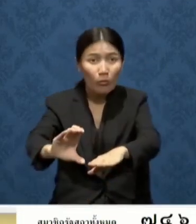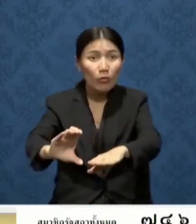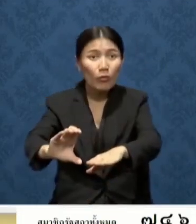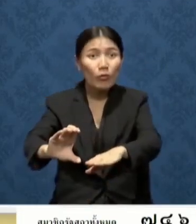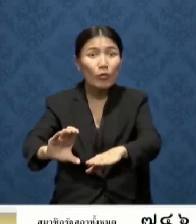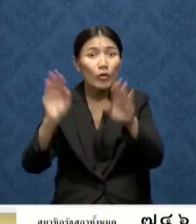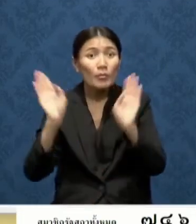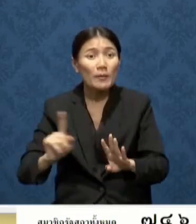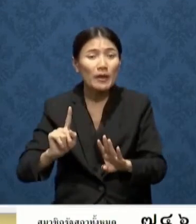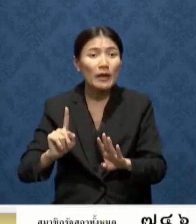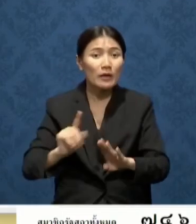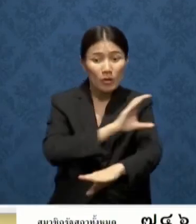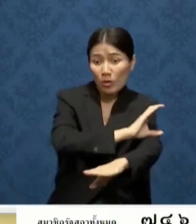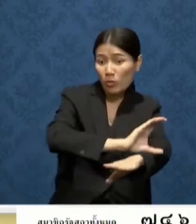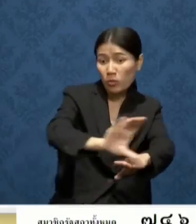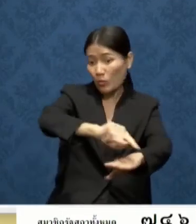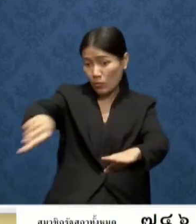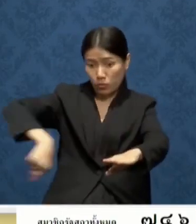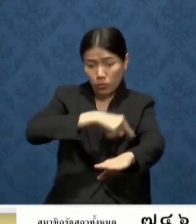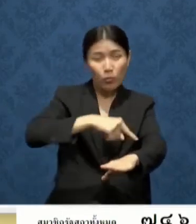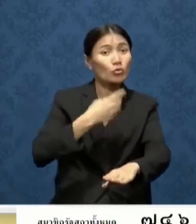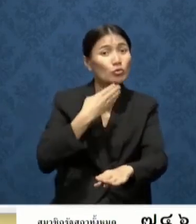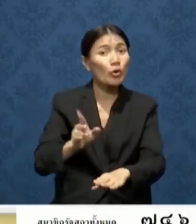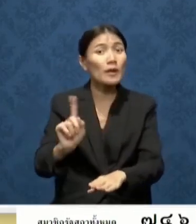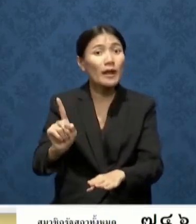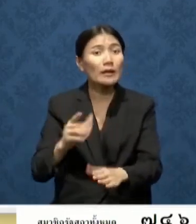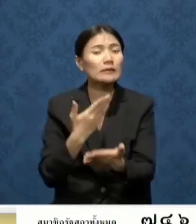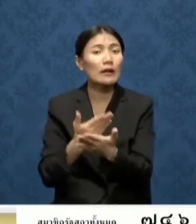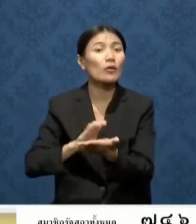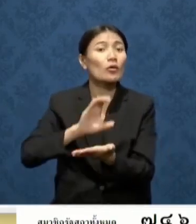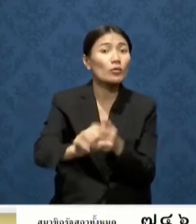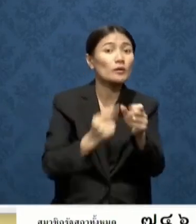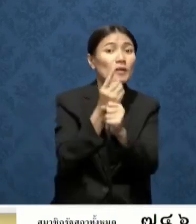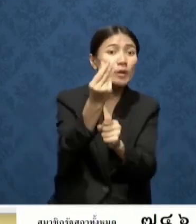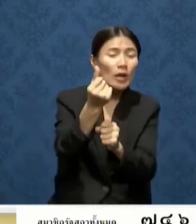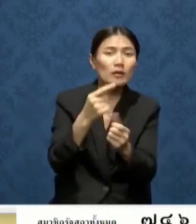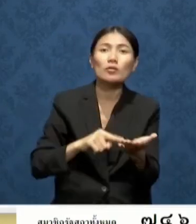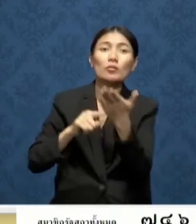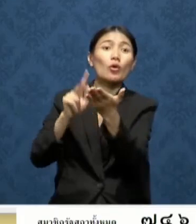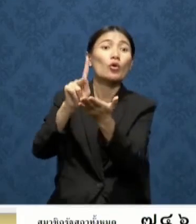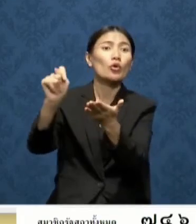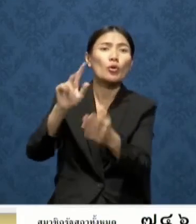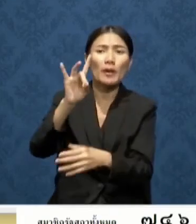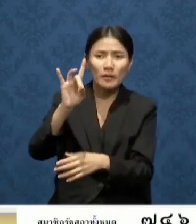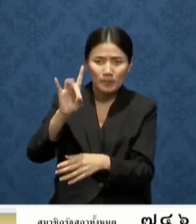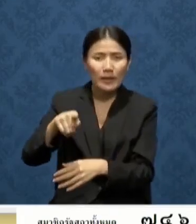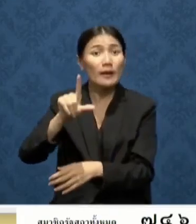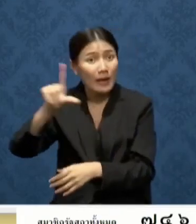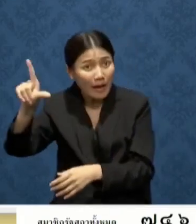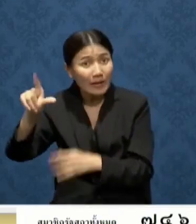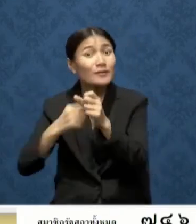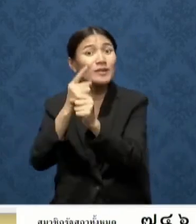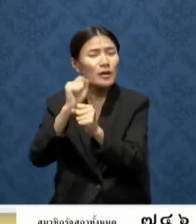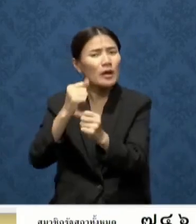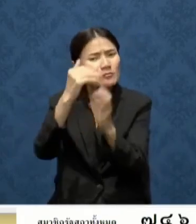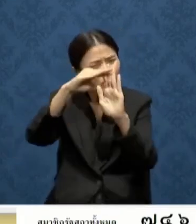ทางใช้เงินอุดหนุนปีละเทาไ่ ตัวเลขทส่งก็กต่อไป 8,000 ล้ต่อปีมีรายละเอียดการคำนว